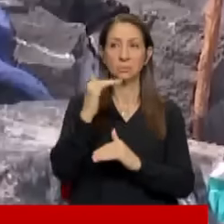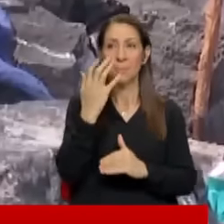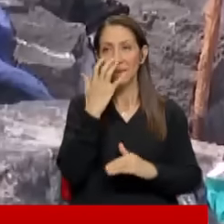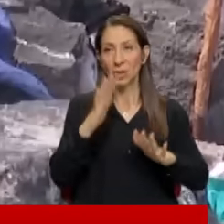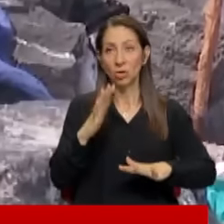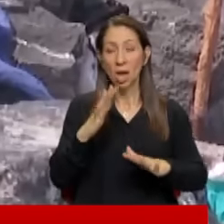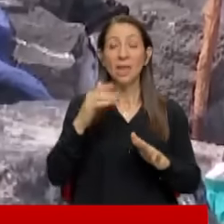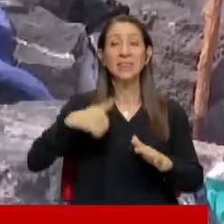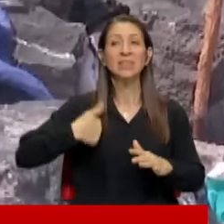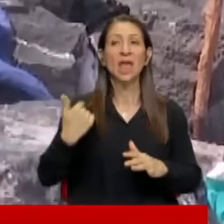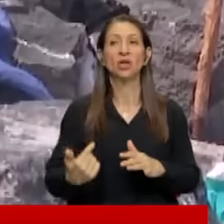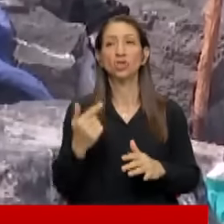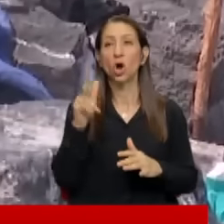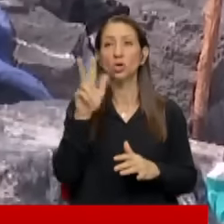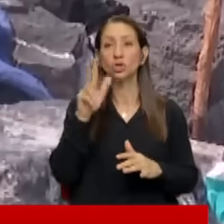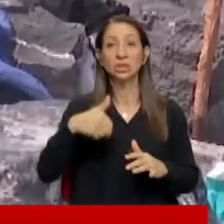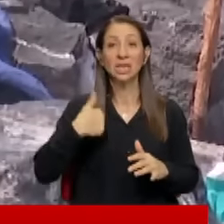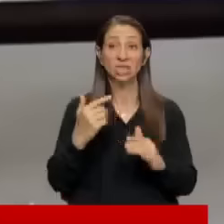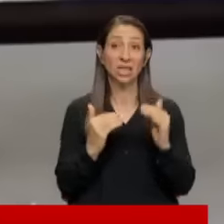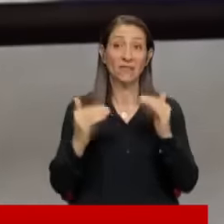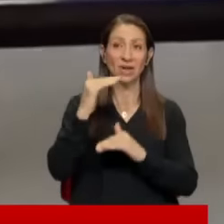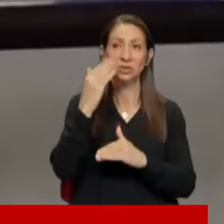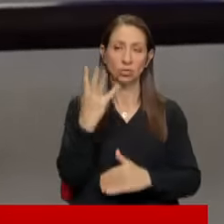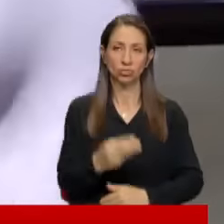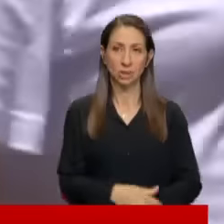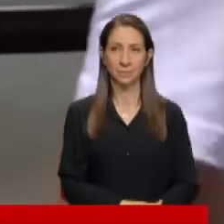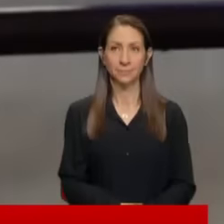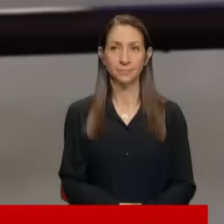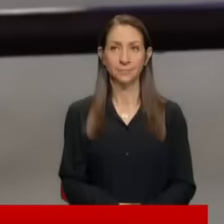bekleniyor. Termometreler 30 dereceyi aşacak.